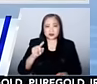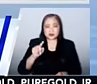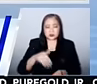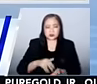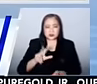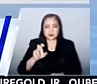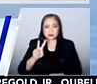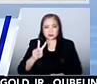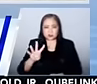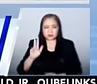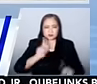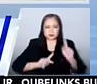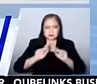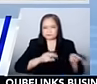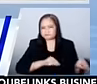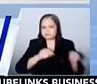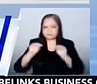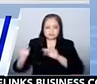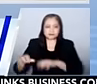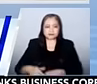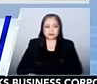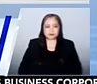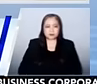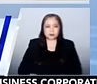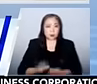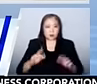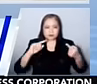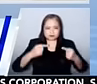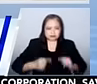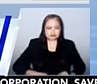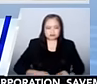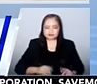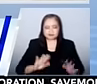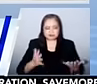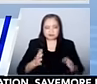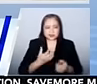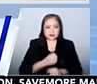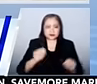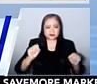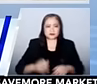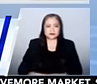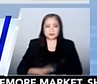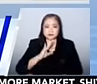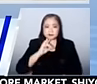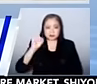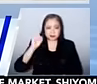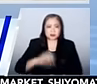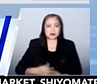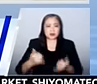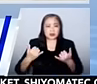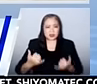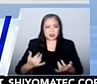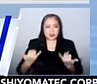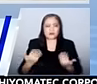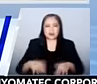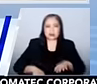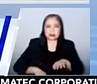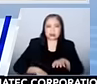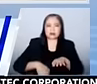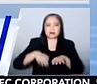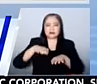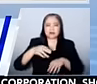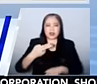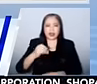inilikas wala n nai-report na casual te sa lalawigan nagkataon lang kasi ngayon na high tide di ba yung ibang